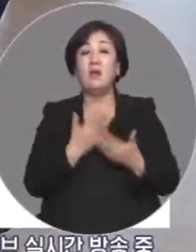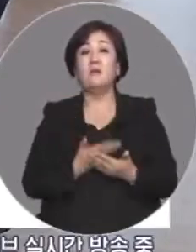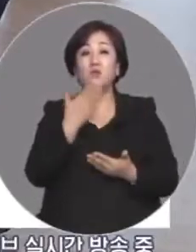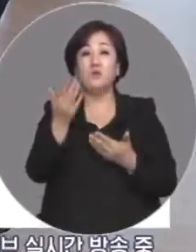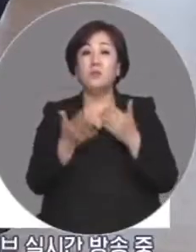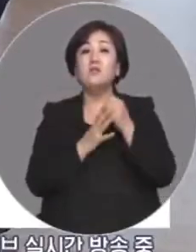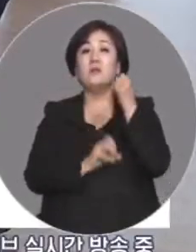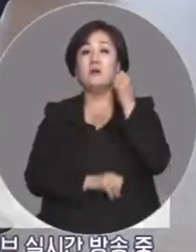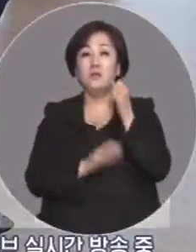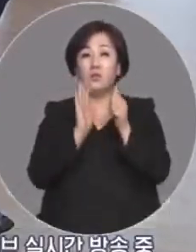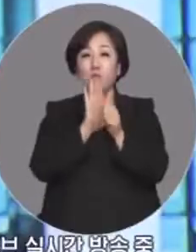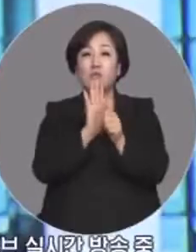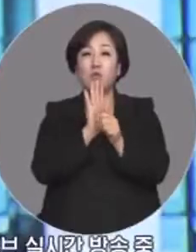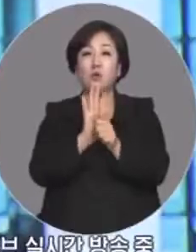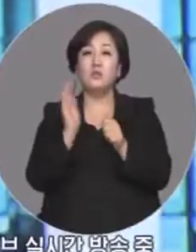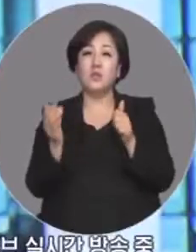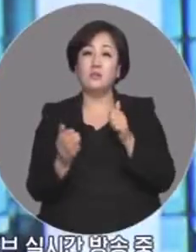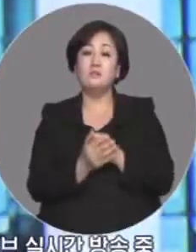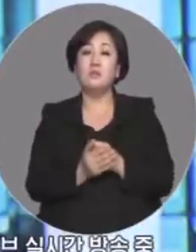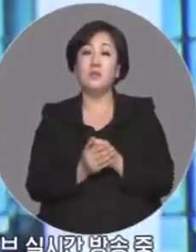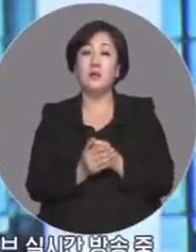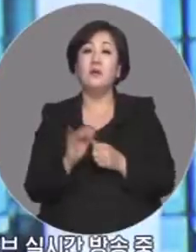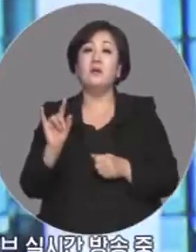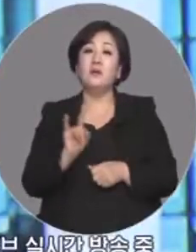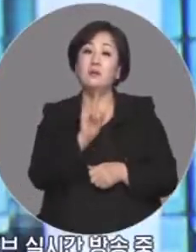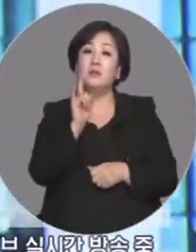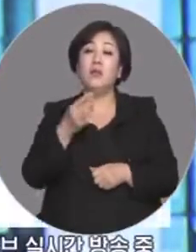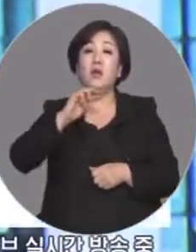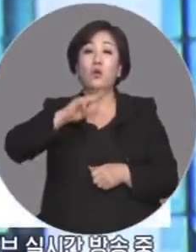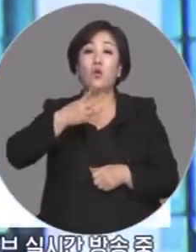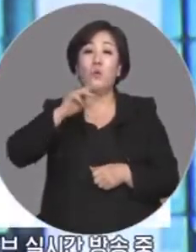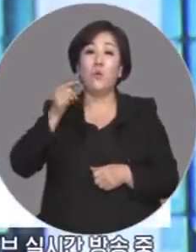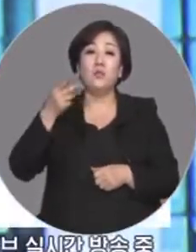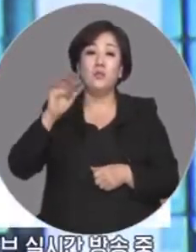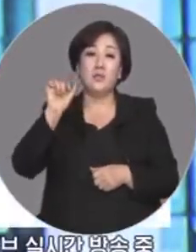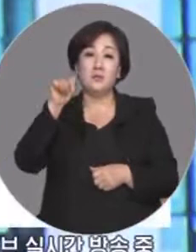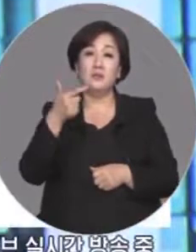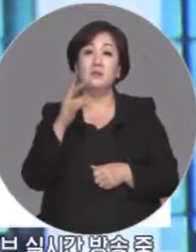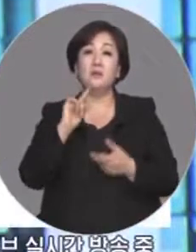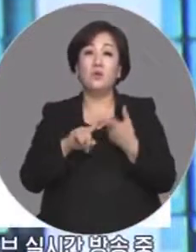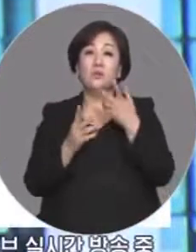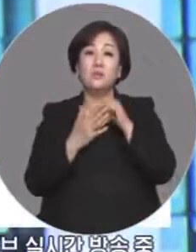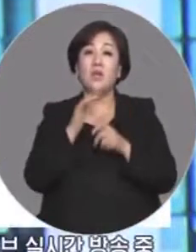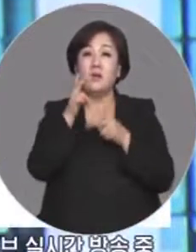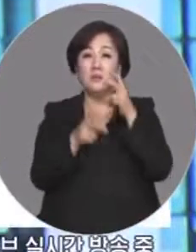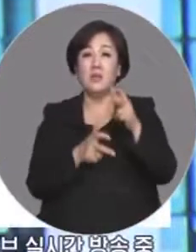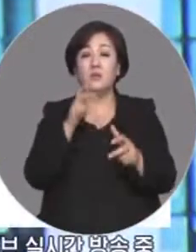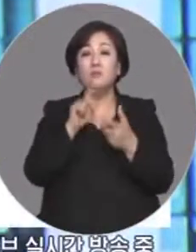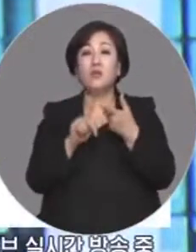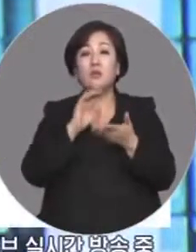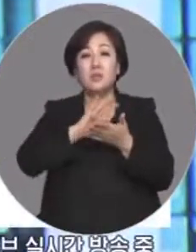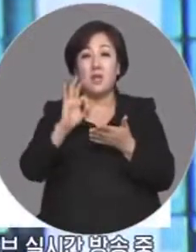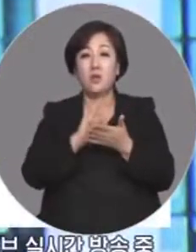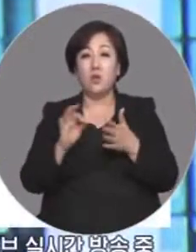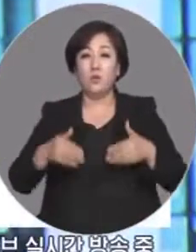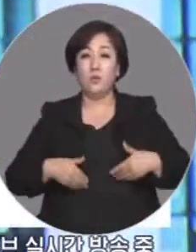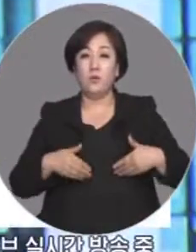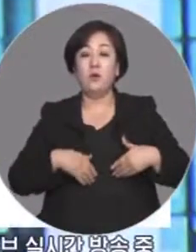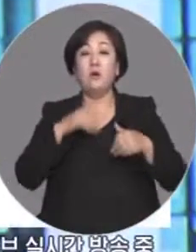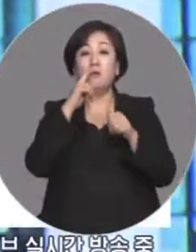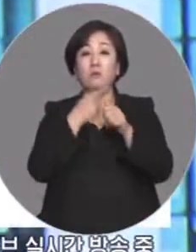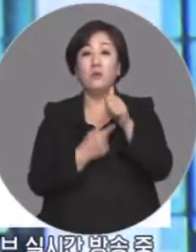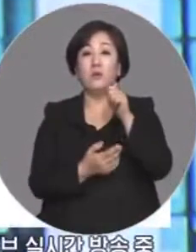개소에 밑거름이 됐습니다. 저희 현대 로보틱스가 추진하고 있는 산업용 로봇 기반의 제조 및 물류 자동화